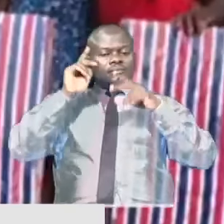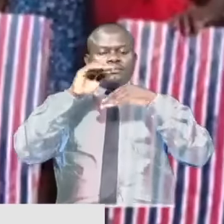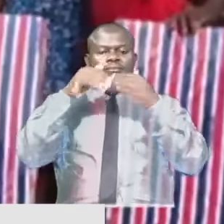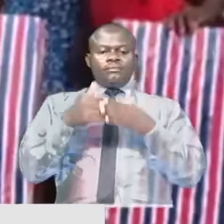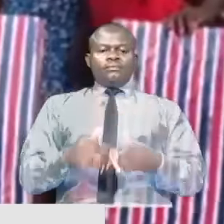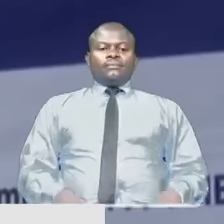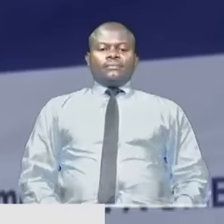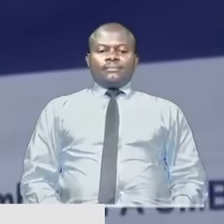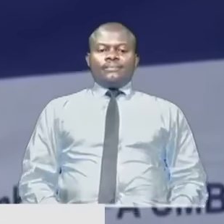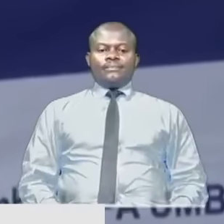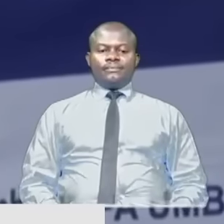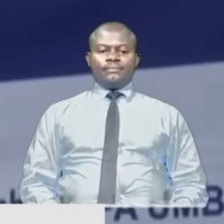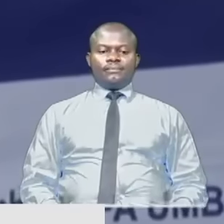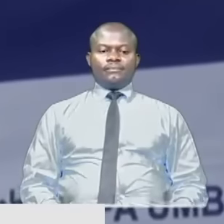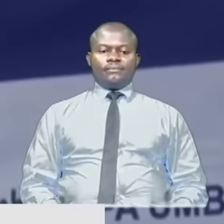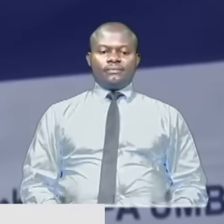baturage.